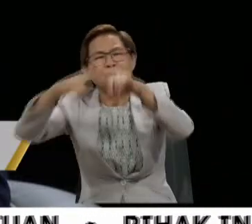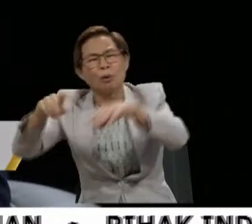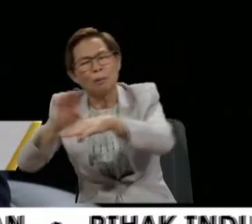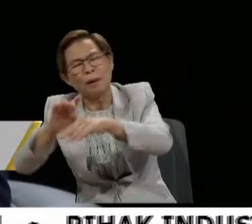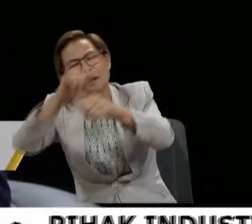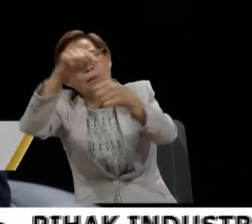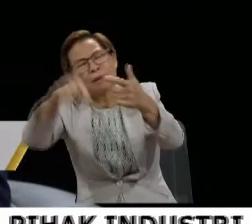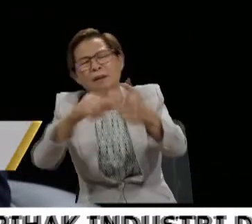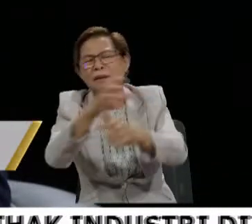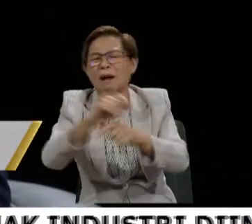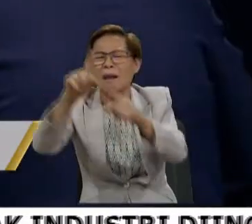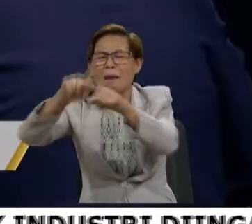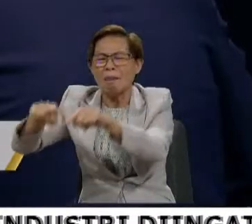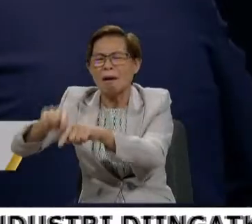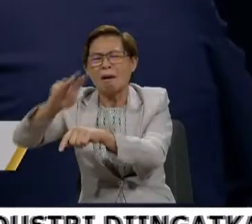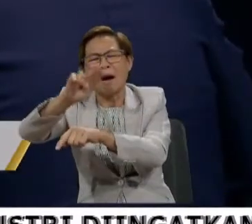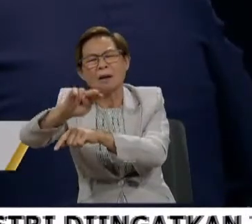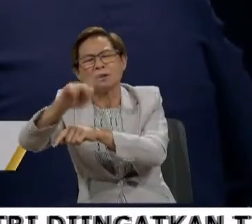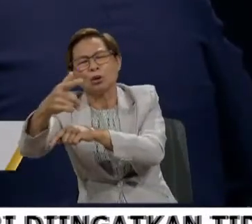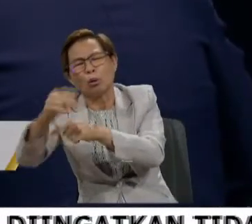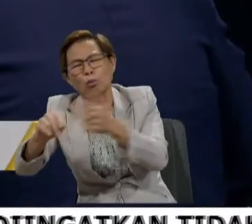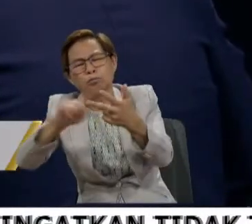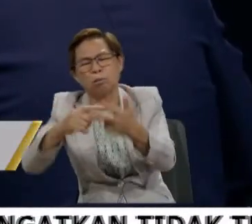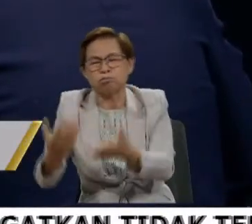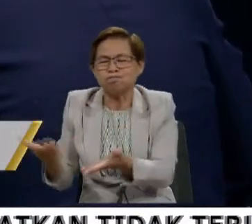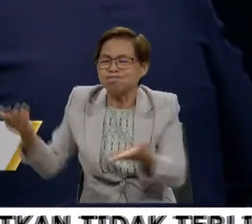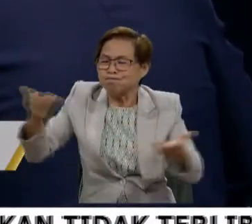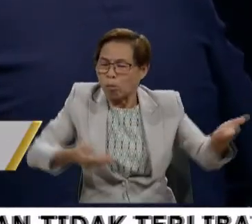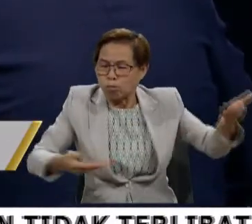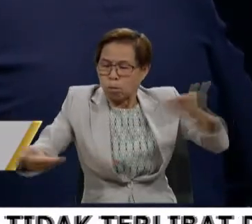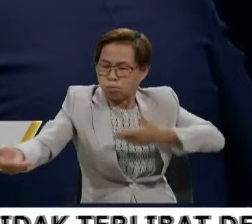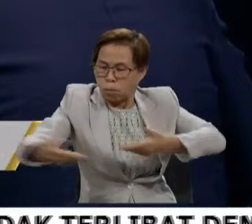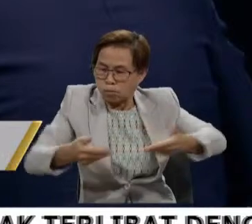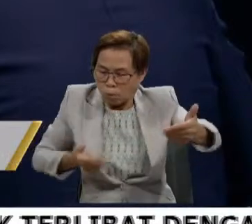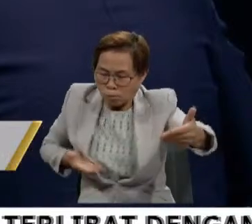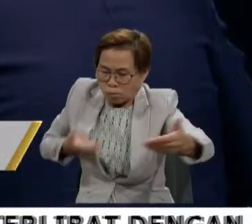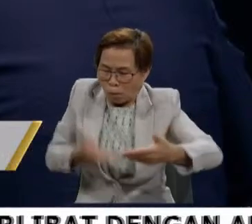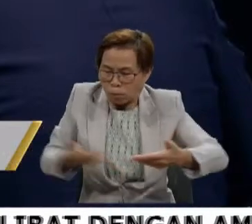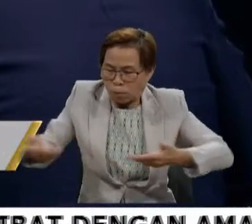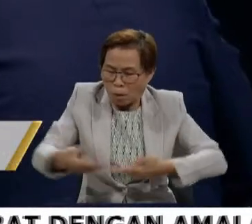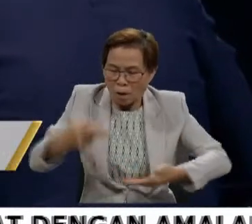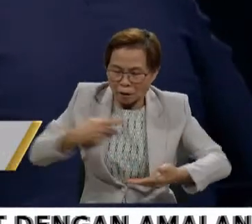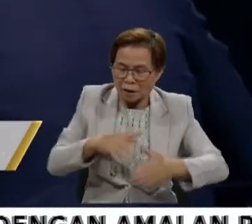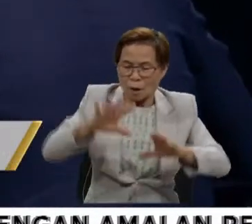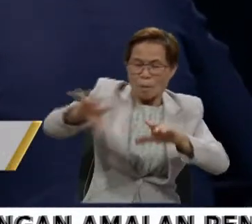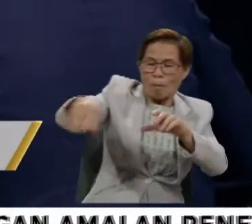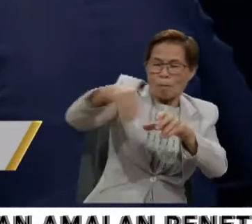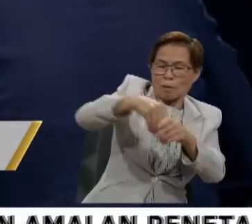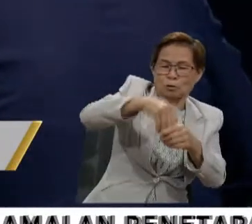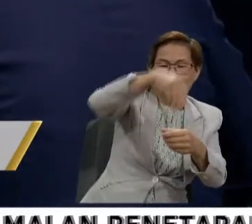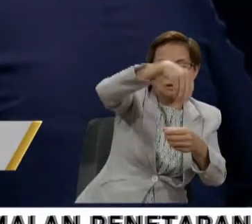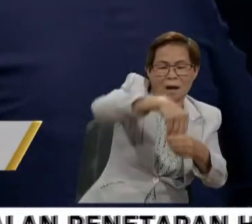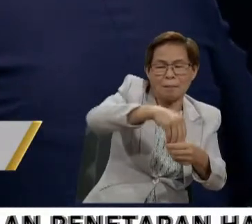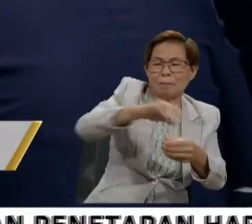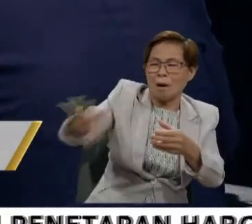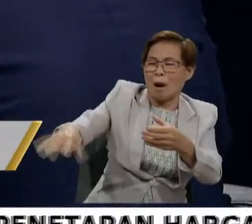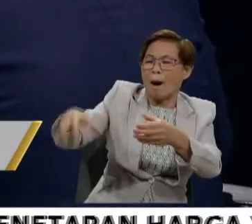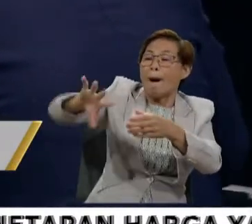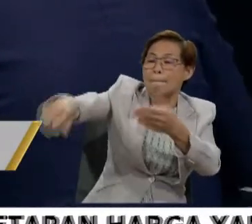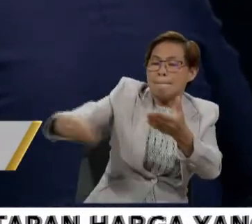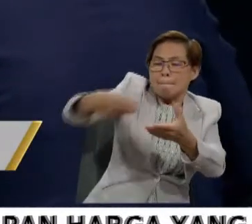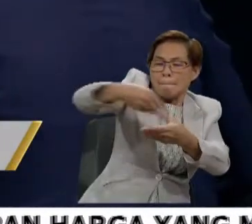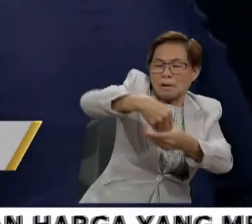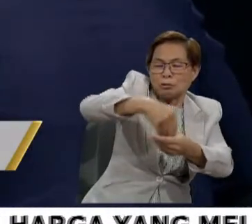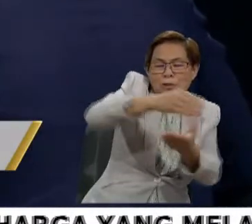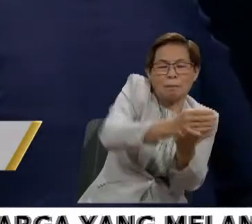juga pelbagai ngo dengan cadangan apa yang kita perlu masukkan dalam bajet 2023 jadi kita